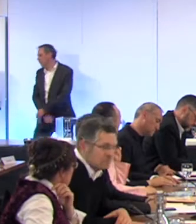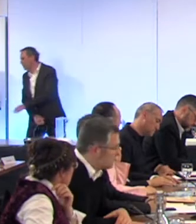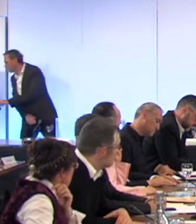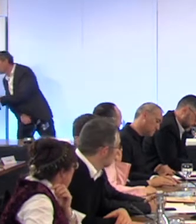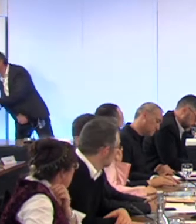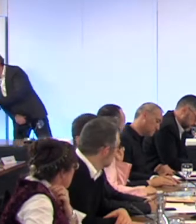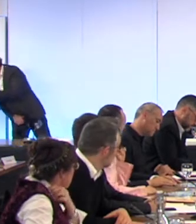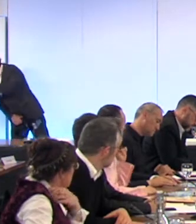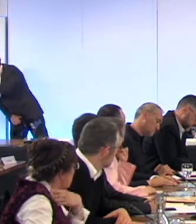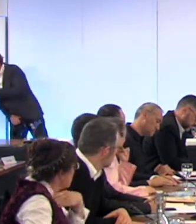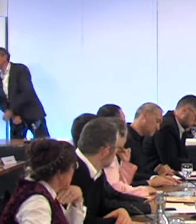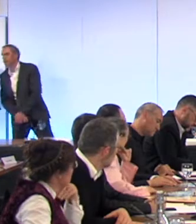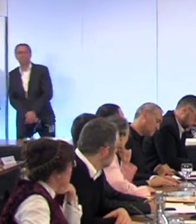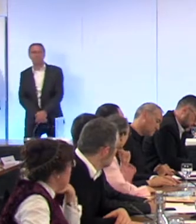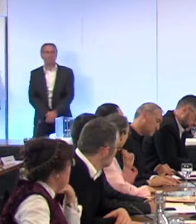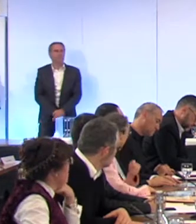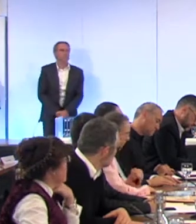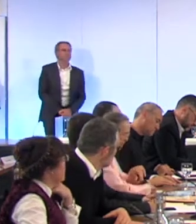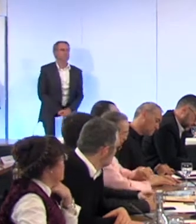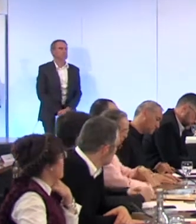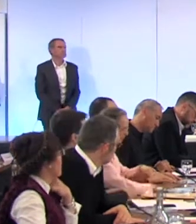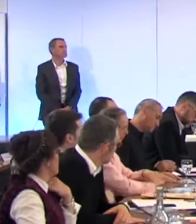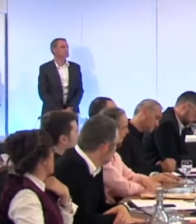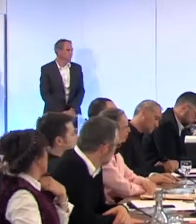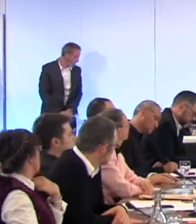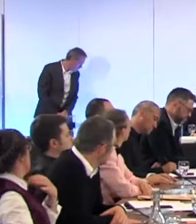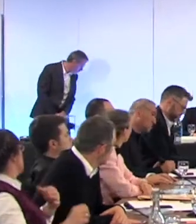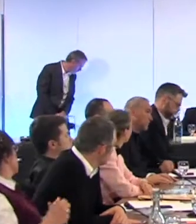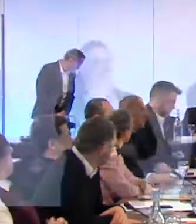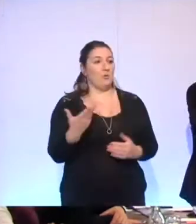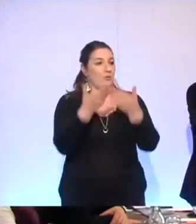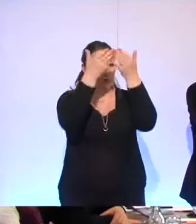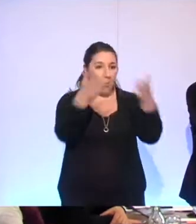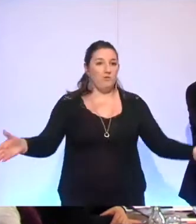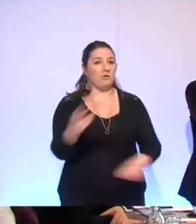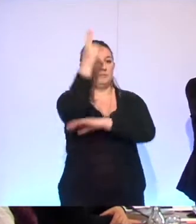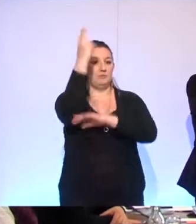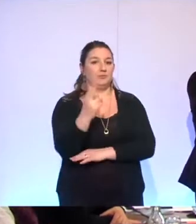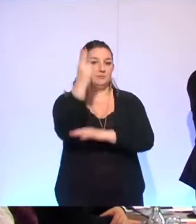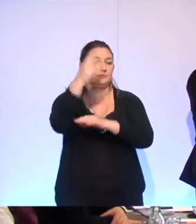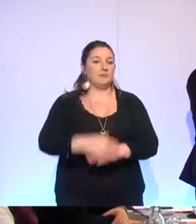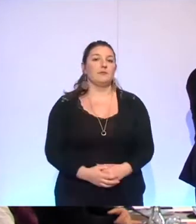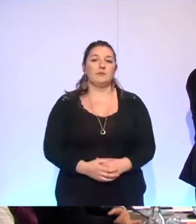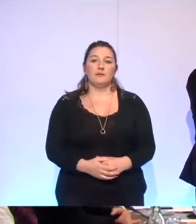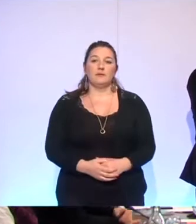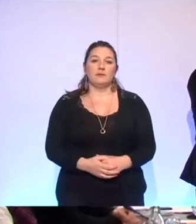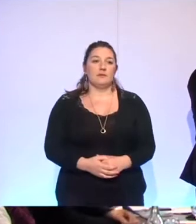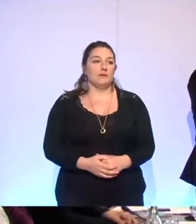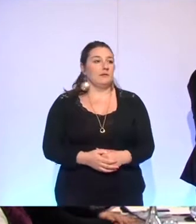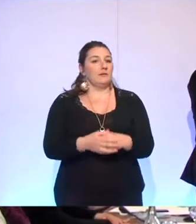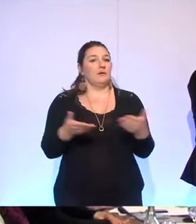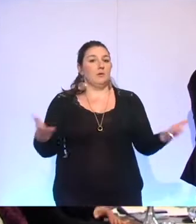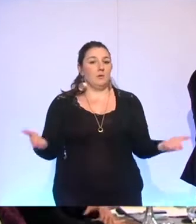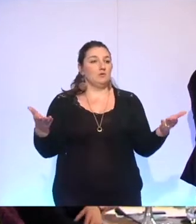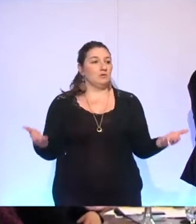Voilà, je crois que tout le monde est installé, donc je déclare la séance ouverte. La séance, donc, qui est